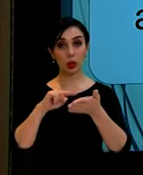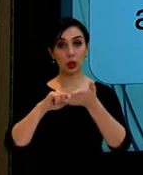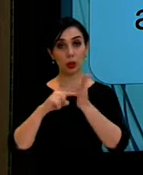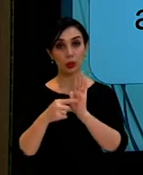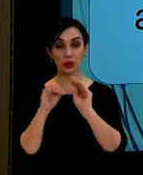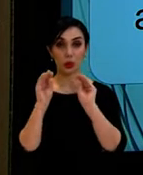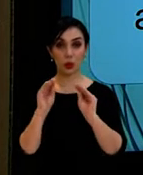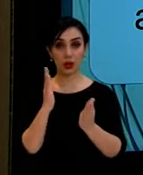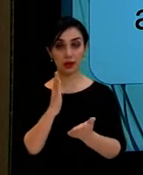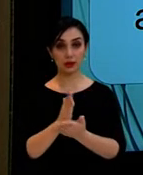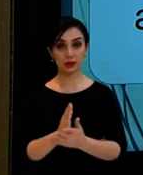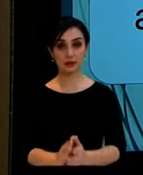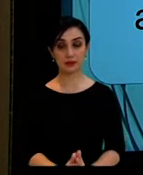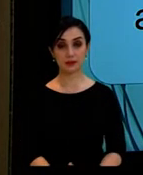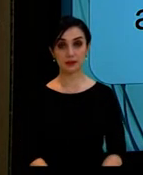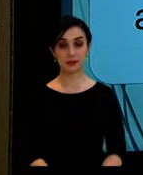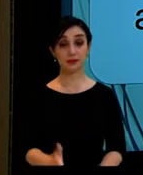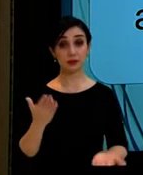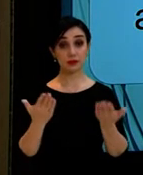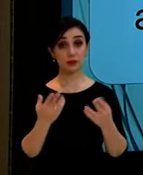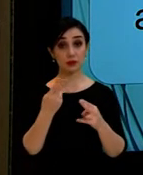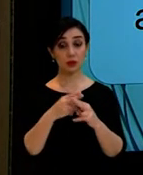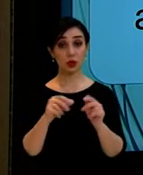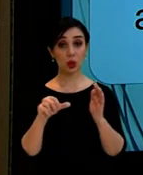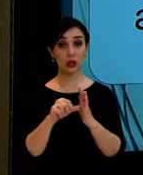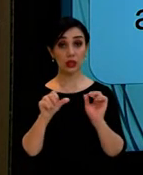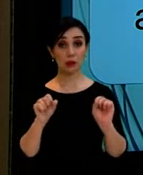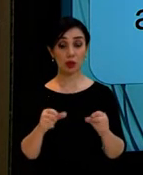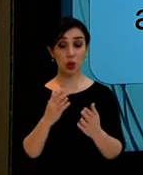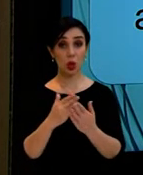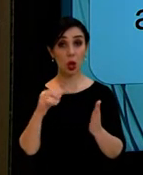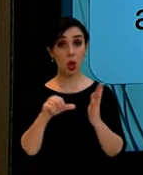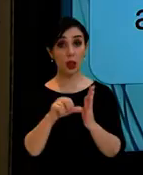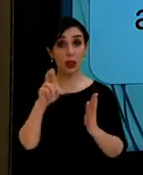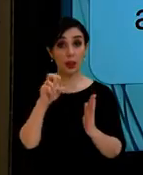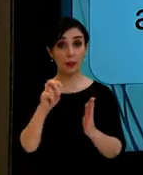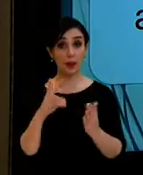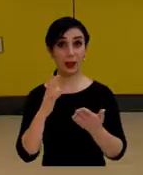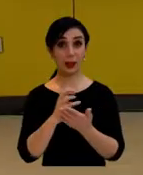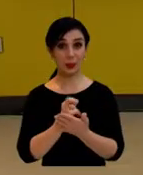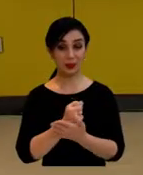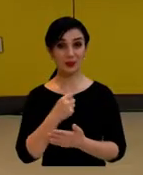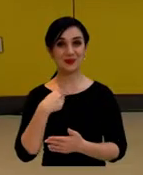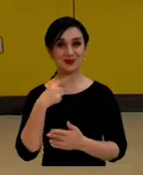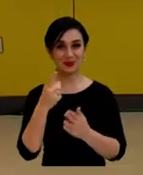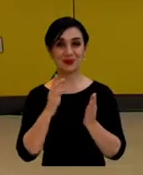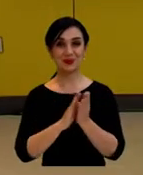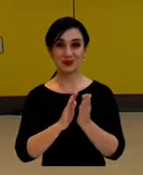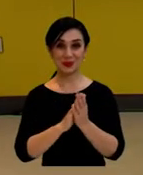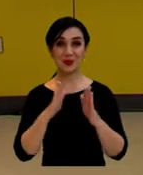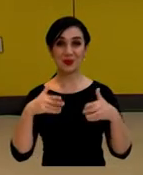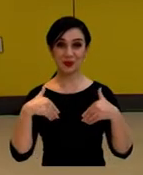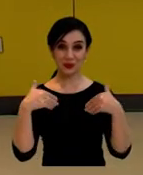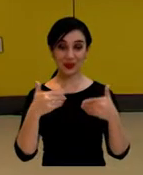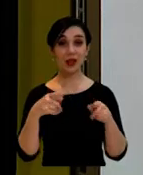qo'yilar edi. Agar siz mana shu 6 imkoniyatdan 6 ball to'plagan bo'lsangiz, men sizni qutlayman.